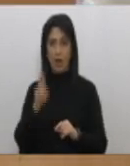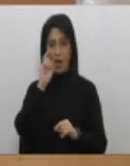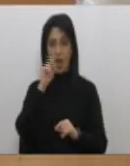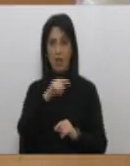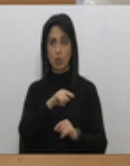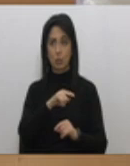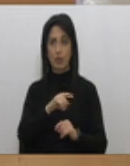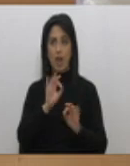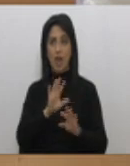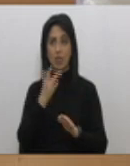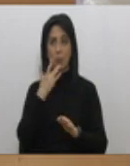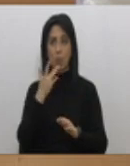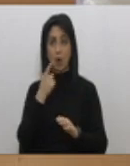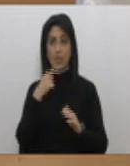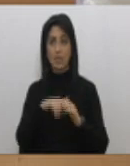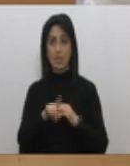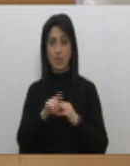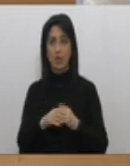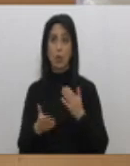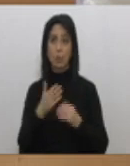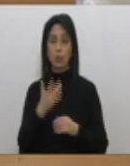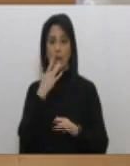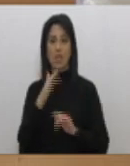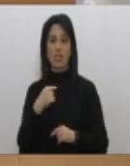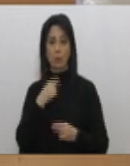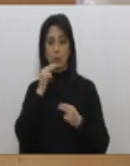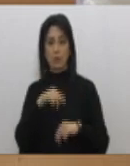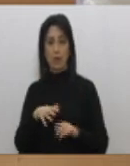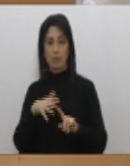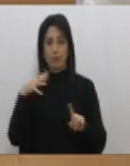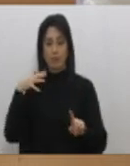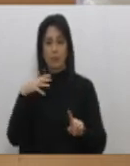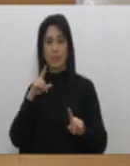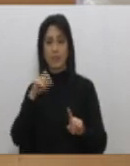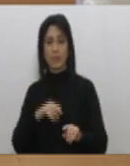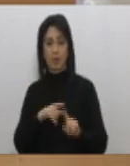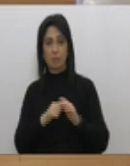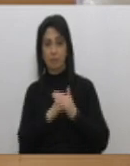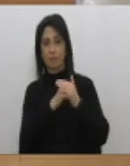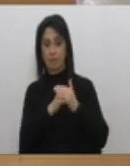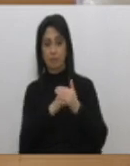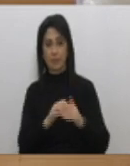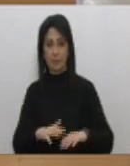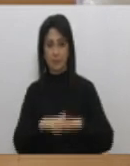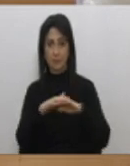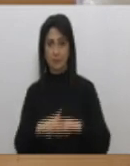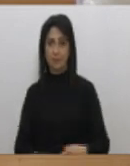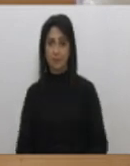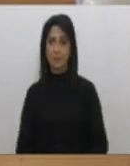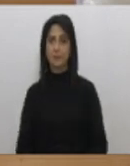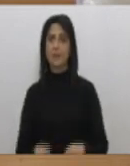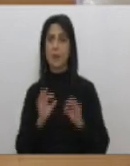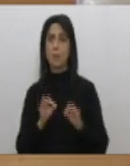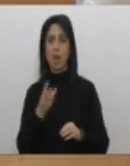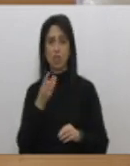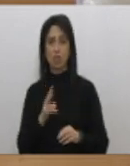ხელისუფლების არასწორი პოლიტიკის გამო და თურმე ნაციონალური მოძრაობა დგას მათ უკან. აი მართლა